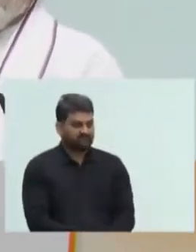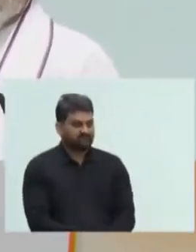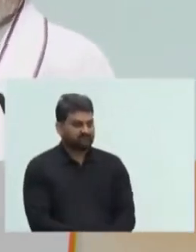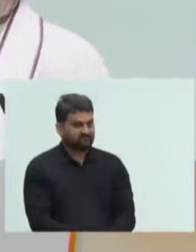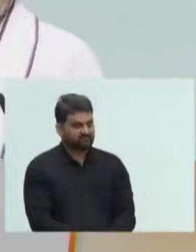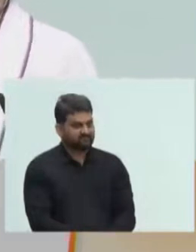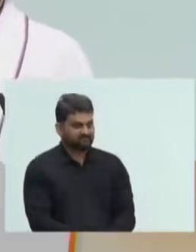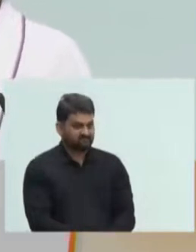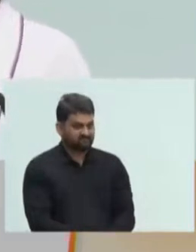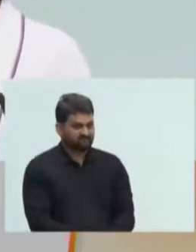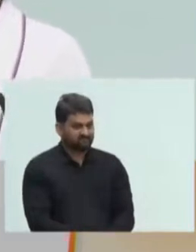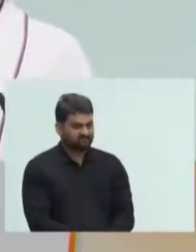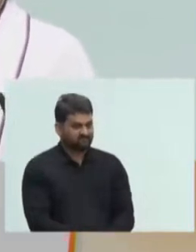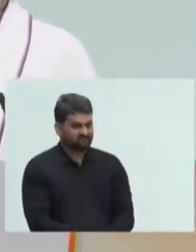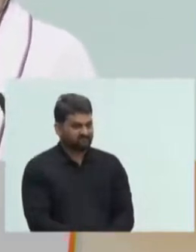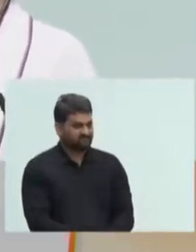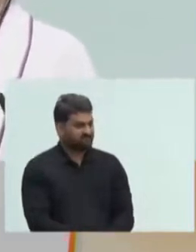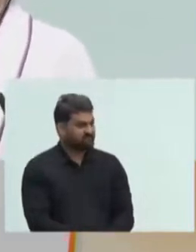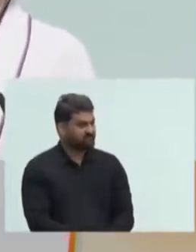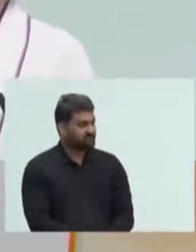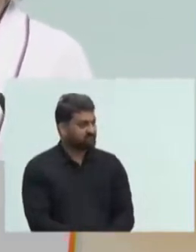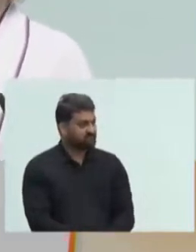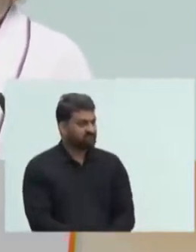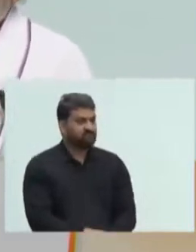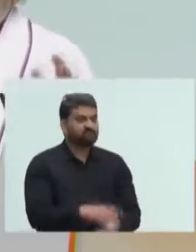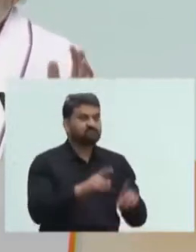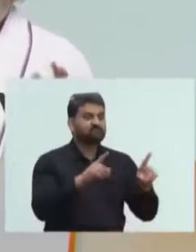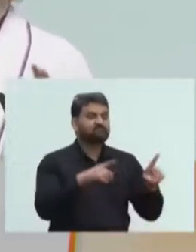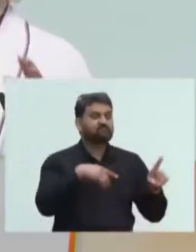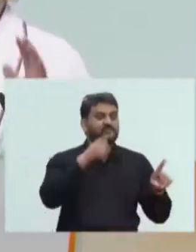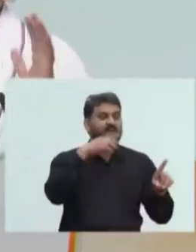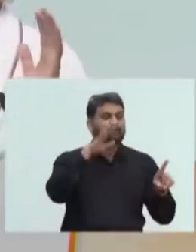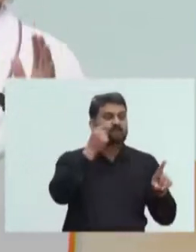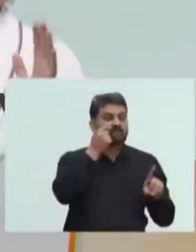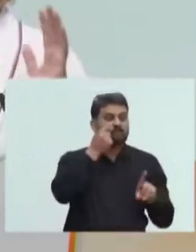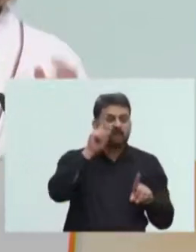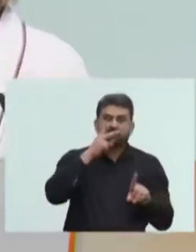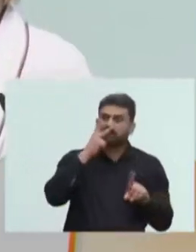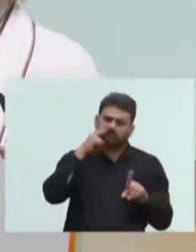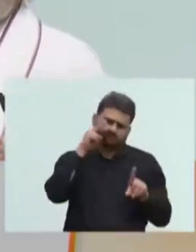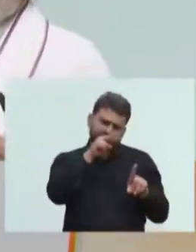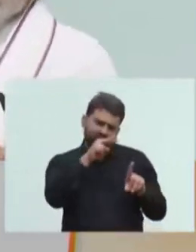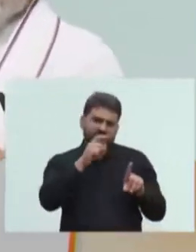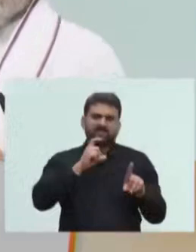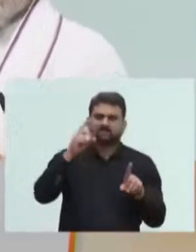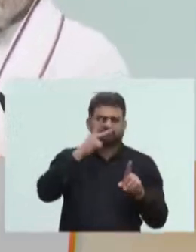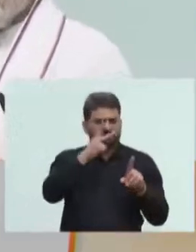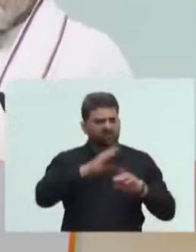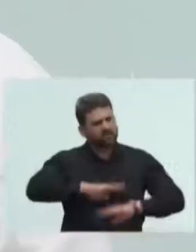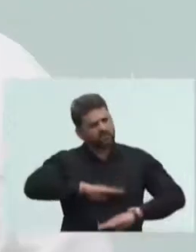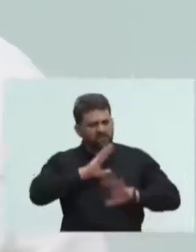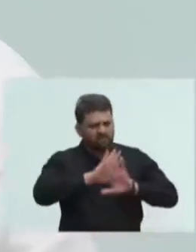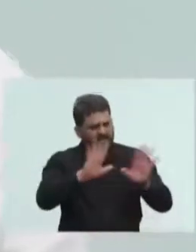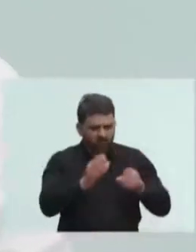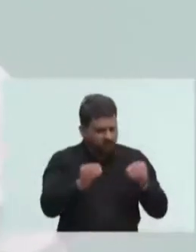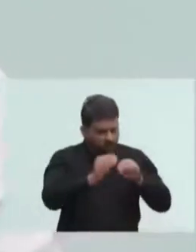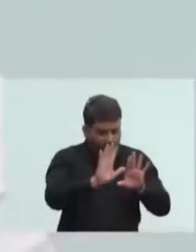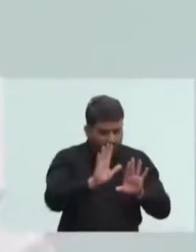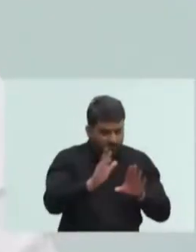पहलवानी सीता चला गया और आज स्थल पर पहुंचा हूं लेकिन पिताजी को और चाचा को संतोष है